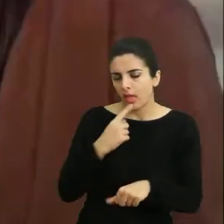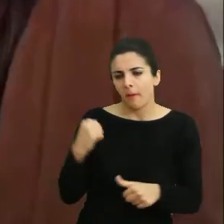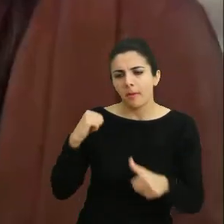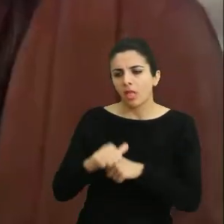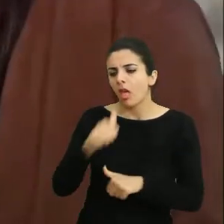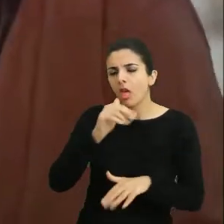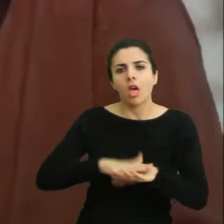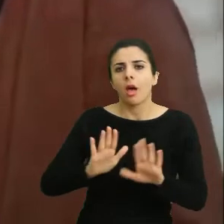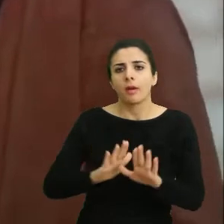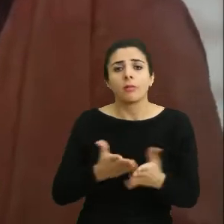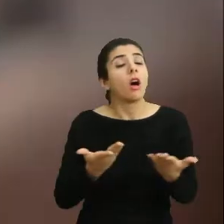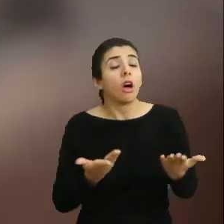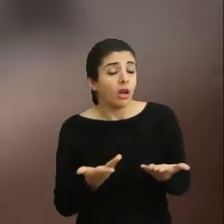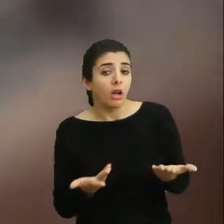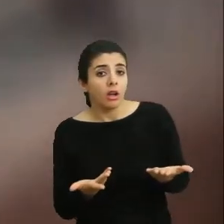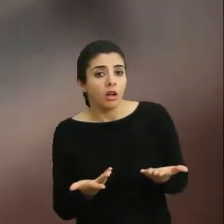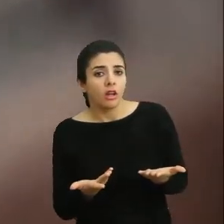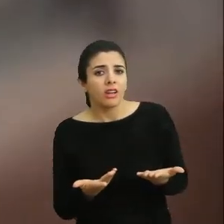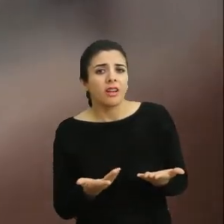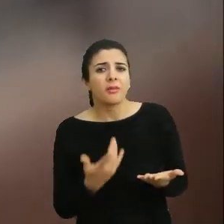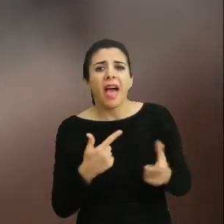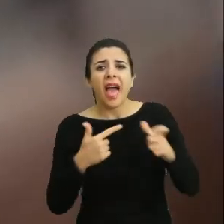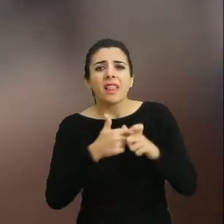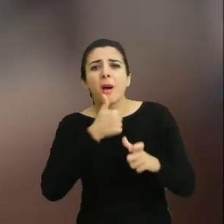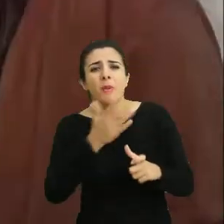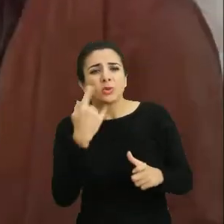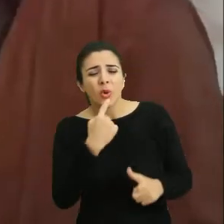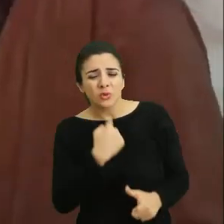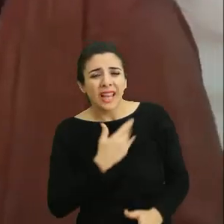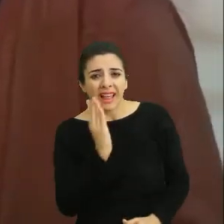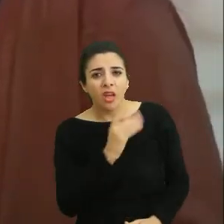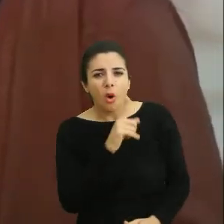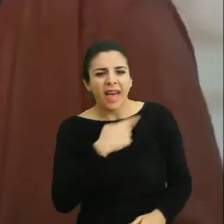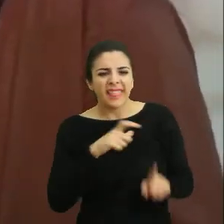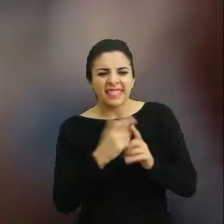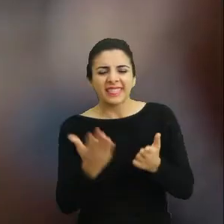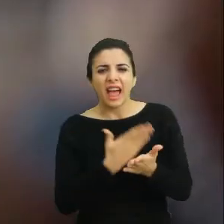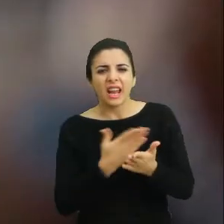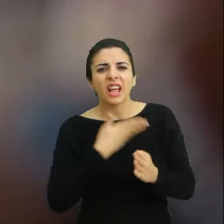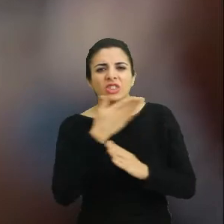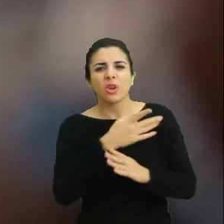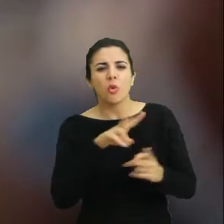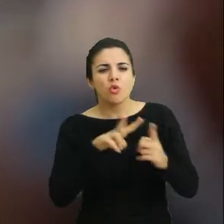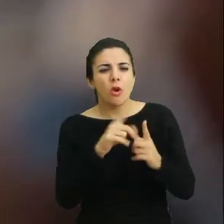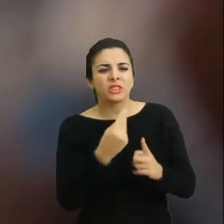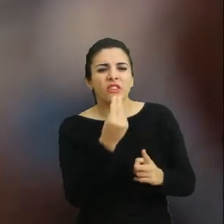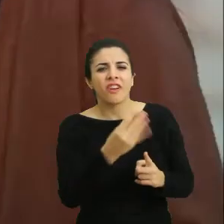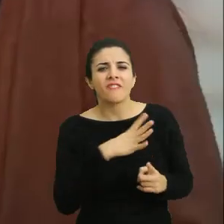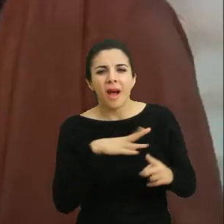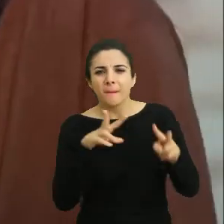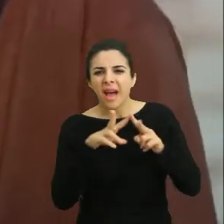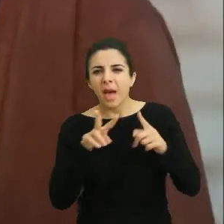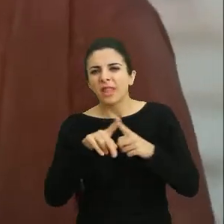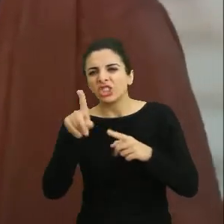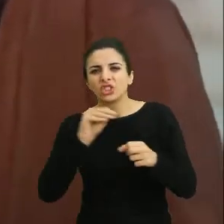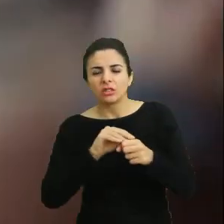zıkkımı ağzıma. Ya Erdem abi giderken tembihlediydi. Onların dergiye gideyim. Nur Bey bir şey verecekmiş Meryem'le Naciye yenge